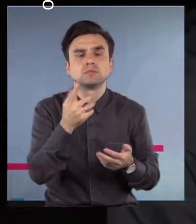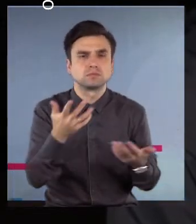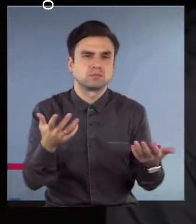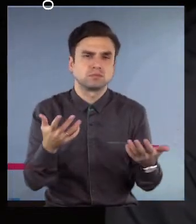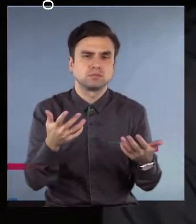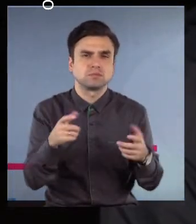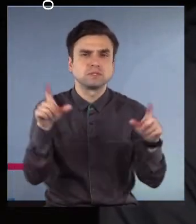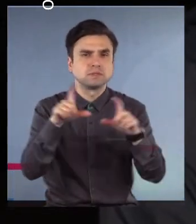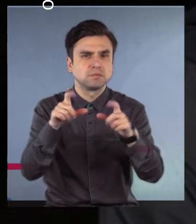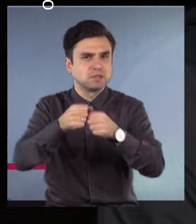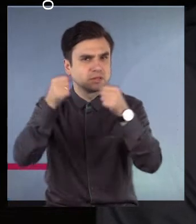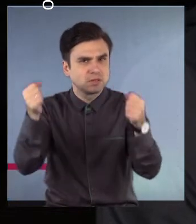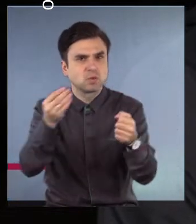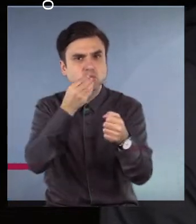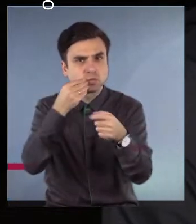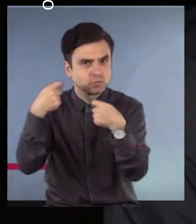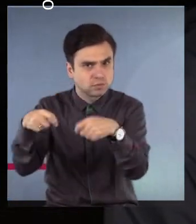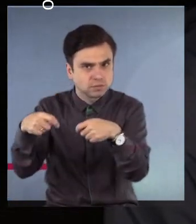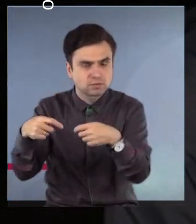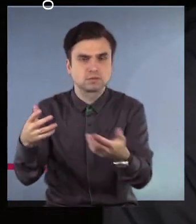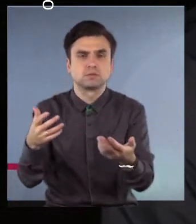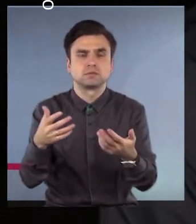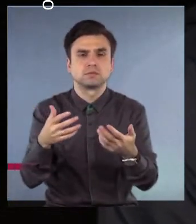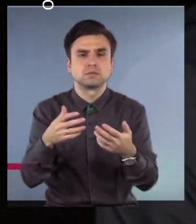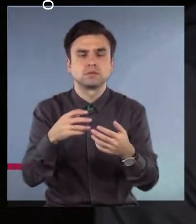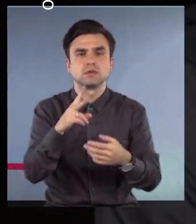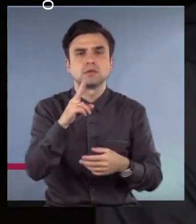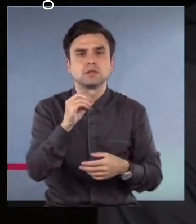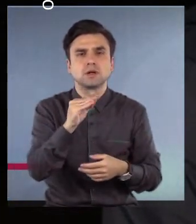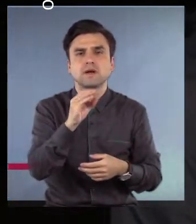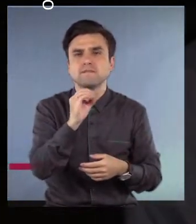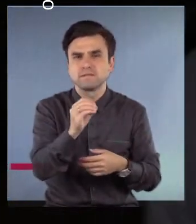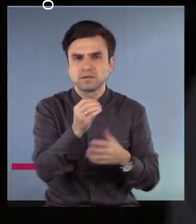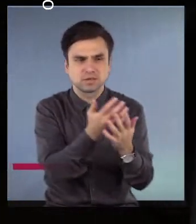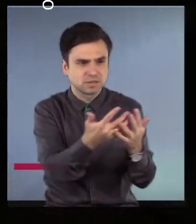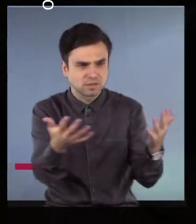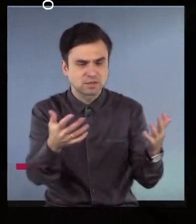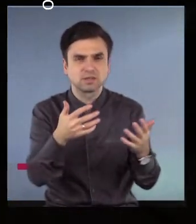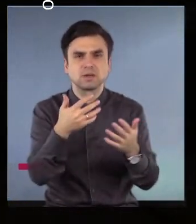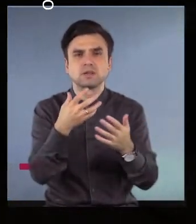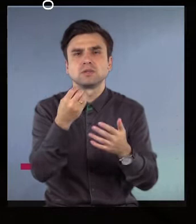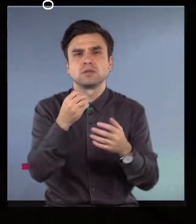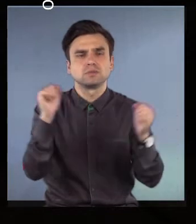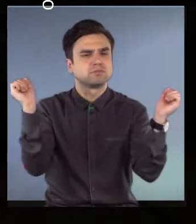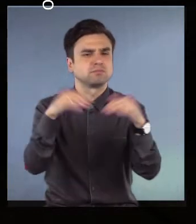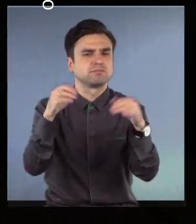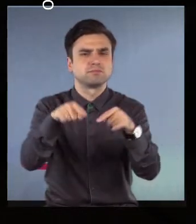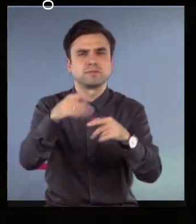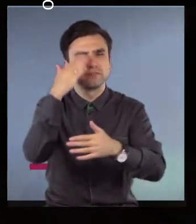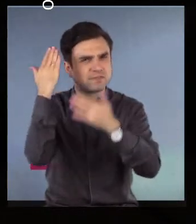супермаркет большой, продуктовый, это и кафе разнообразные, и развлекательный комплекс, а также есть коммуникационные